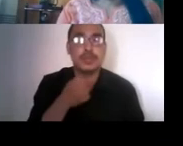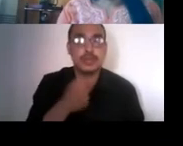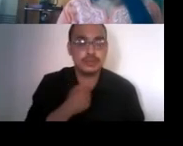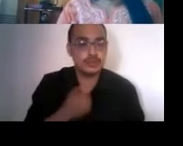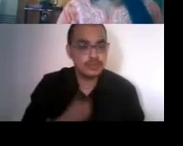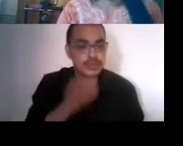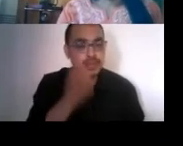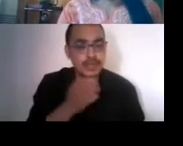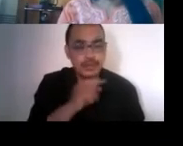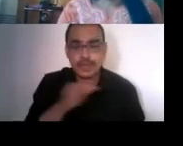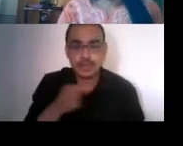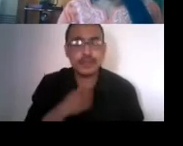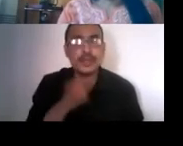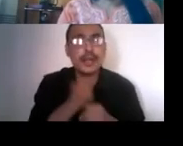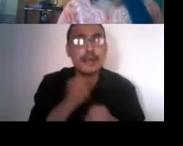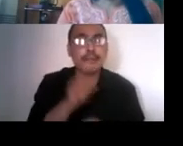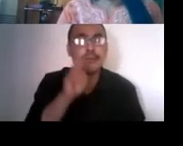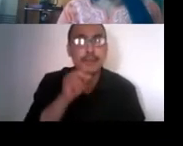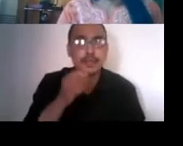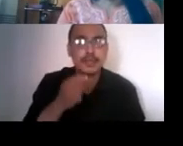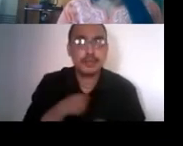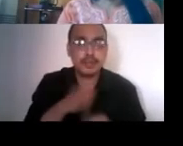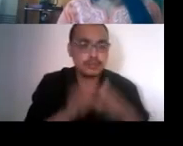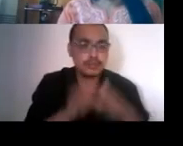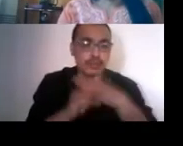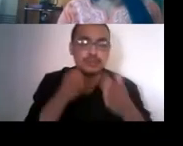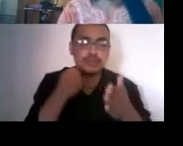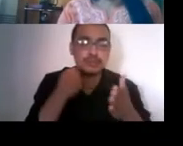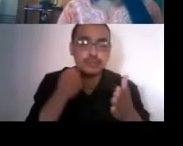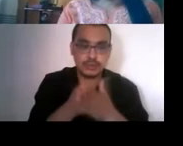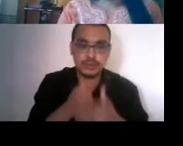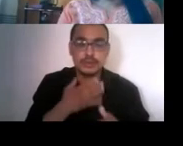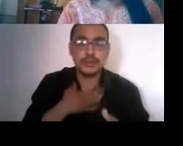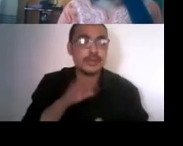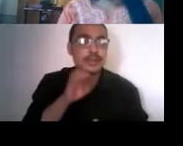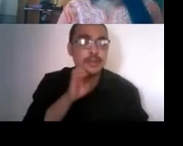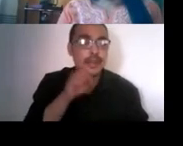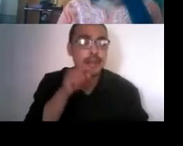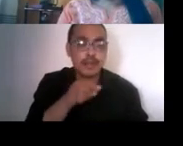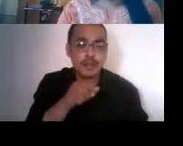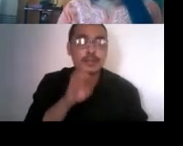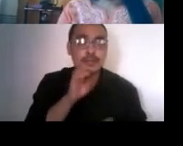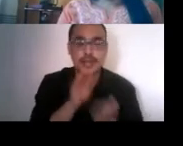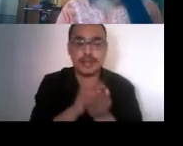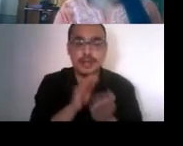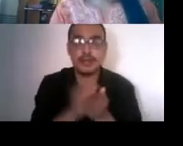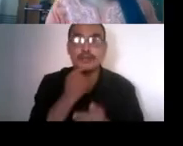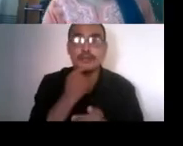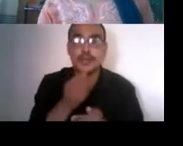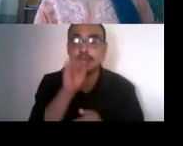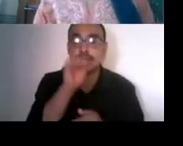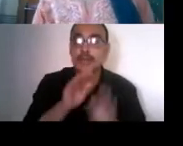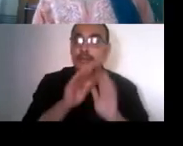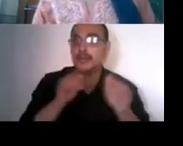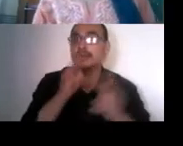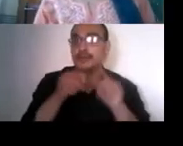पर्छ म एक्सेसमा हुँदिनँ त्यसकारण मेरो इमेल एड्रेस यो हो है मैले राखिराख्नुहोस् है भनेर दिने अर्कै कुरा हो तर माग गर्ने